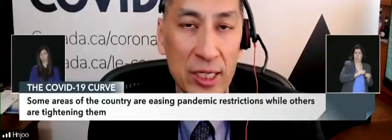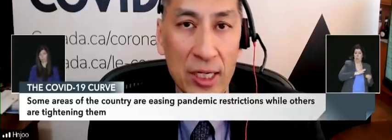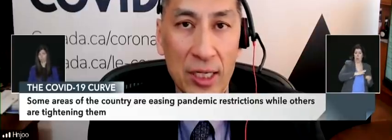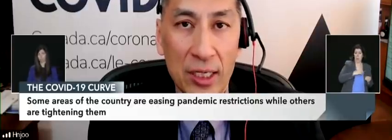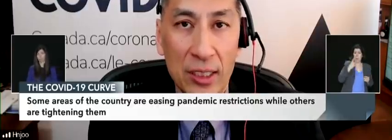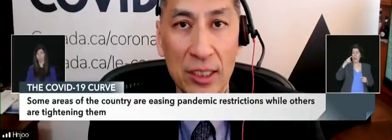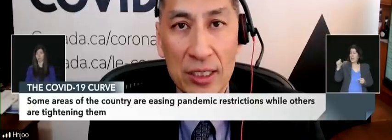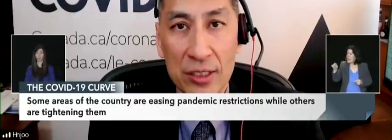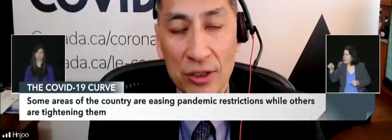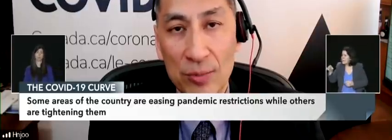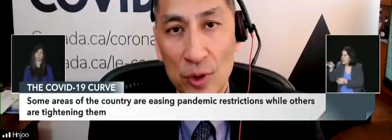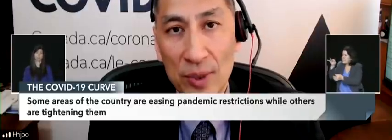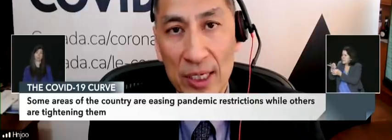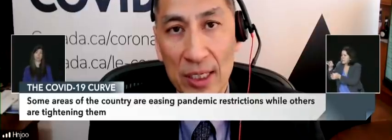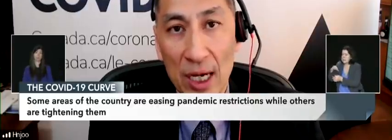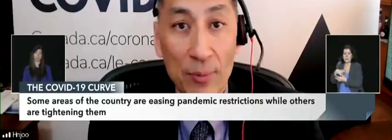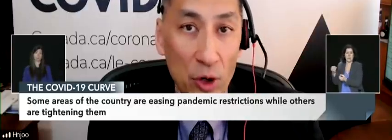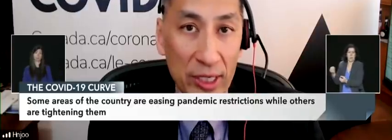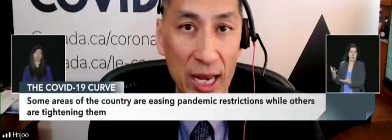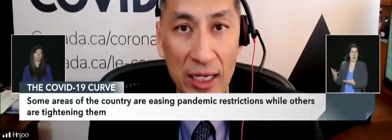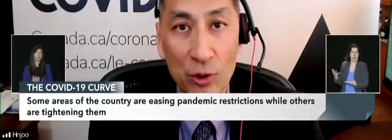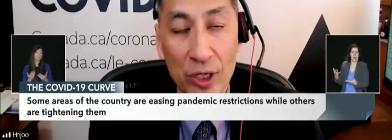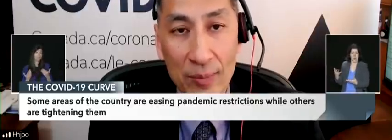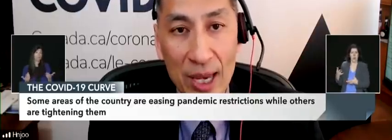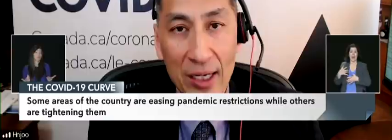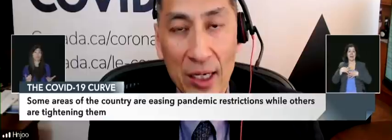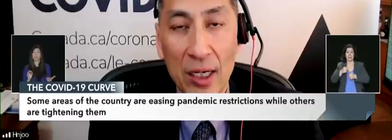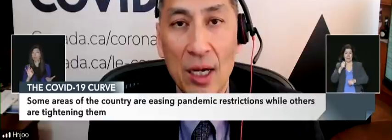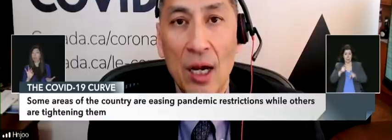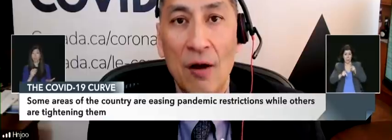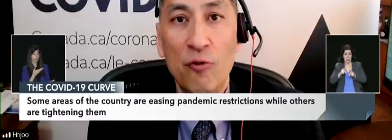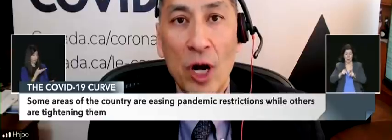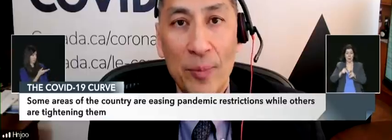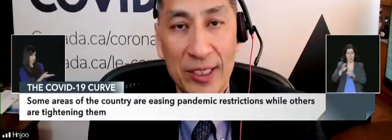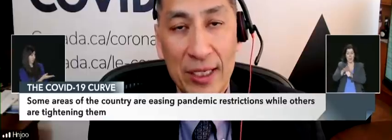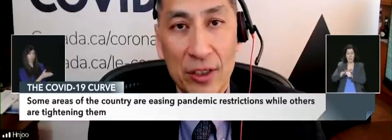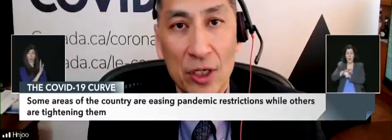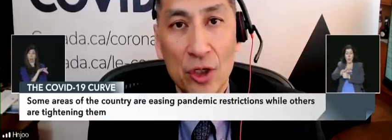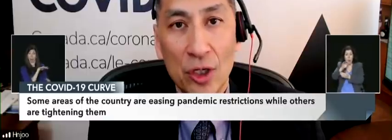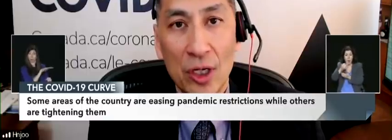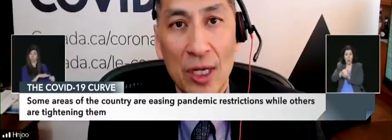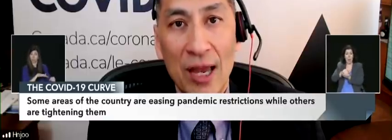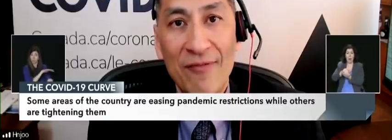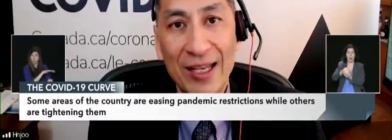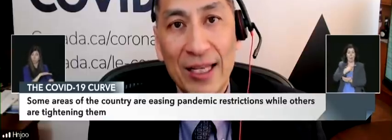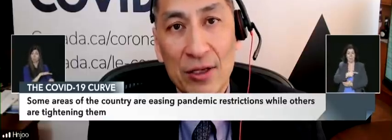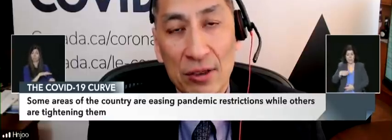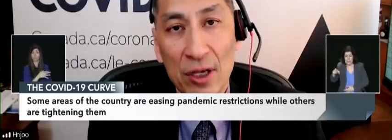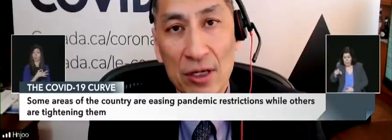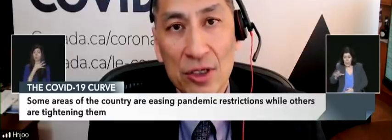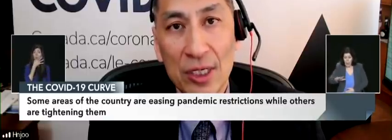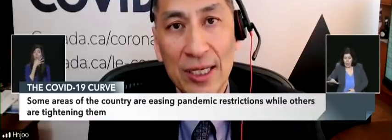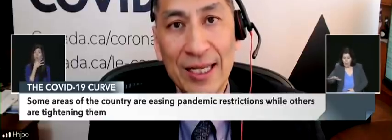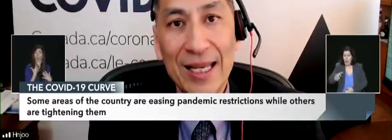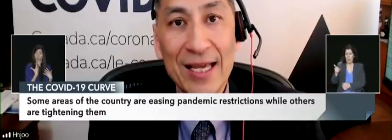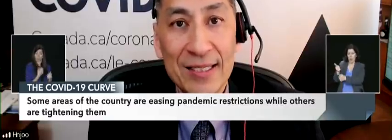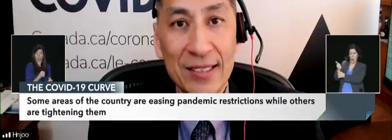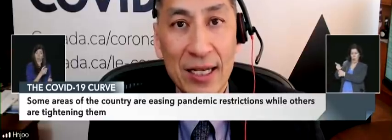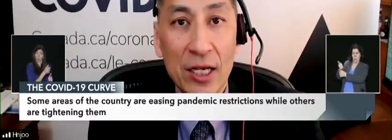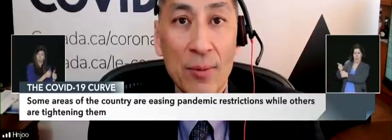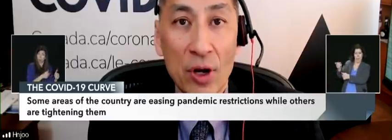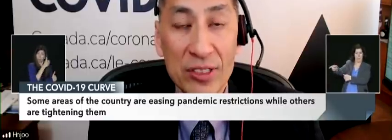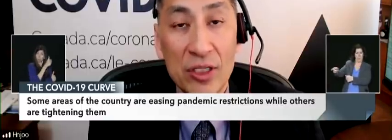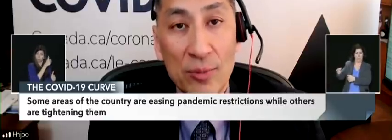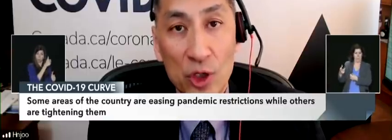autorités de la santé publique à Montréal et au Québec voient peut-être qu'avec les tendances que les